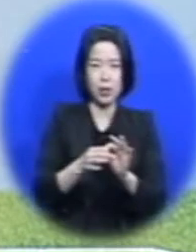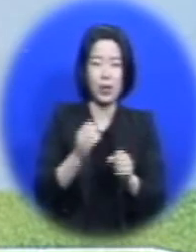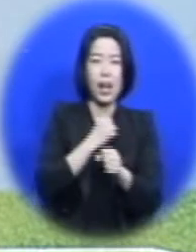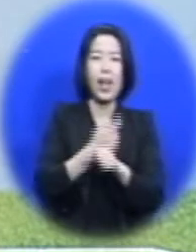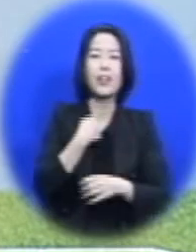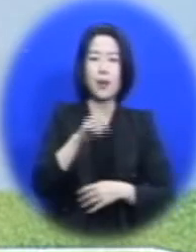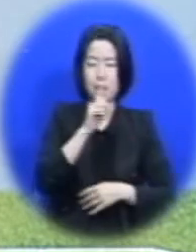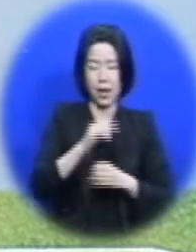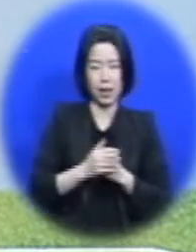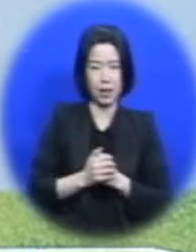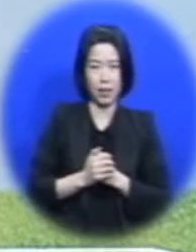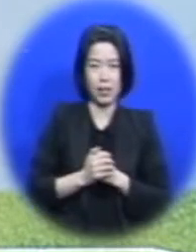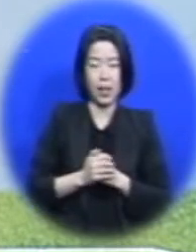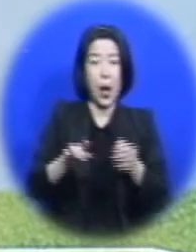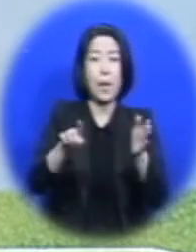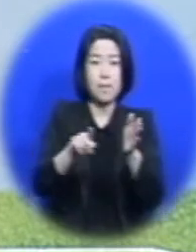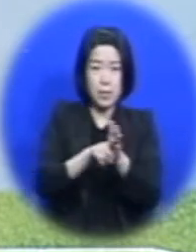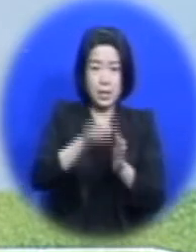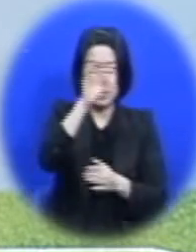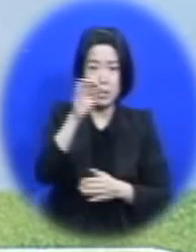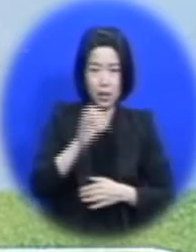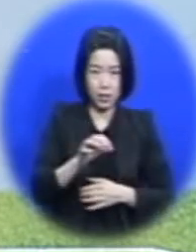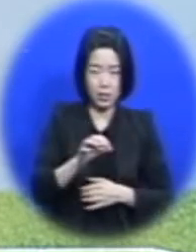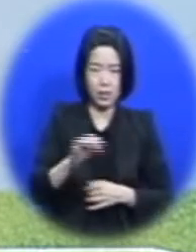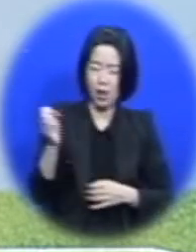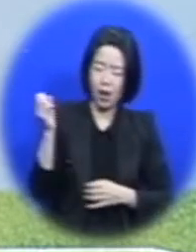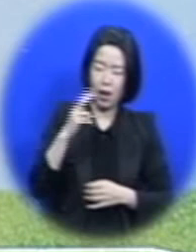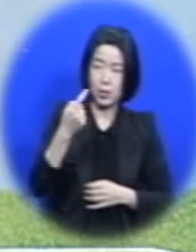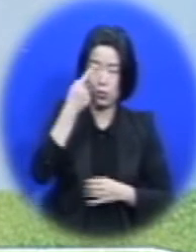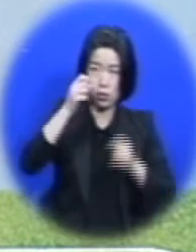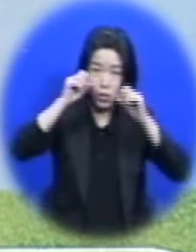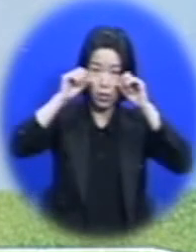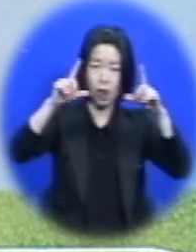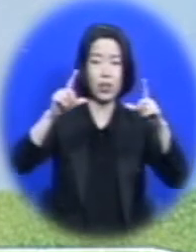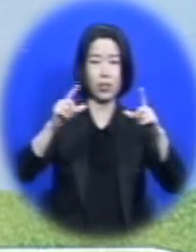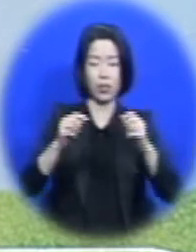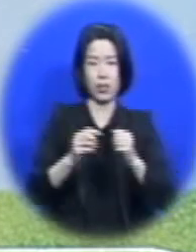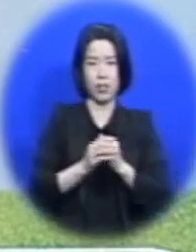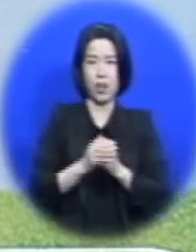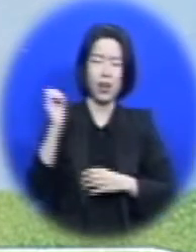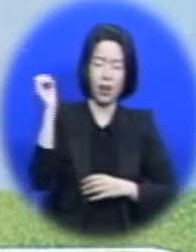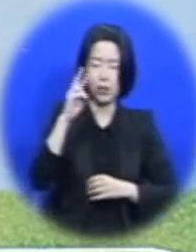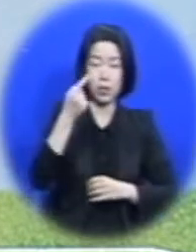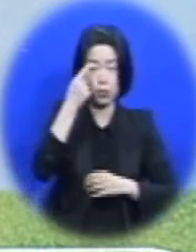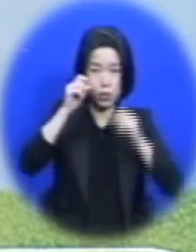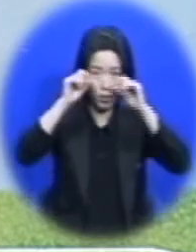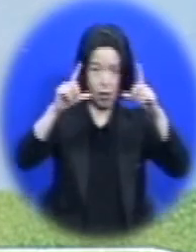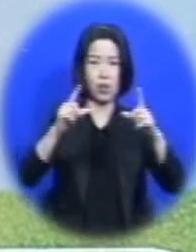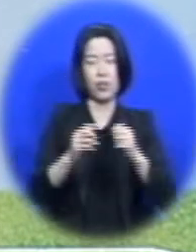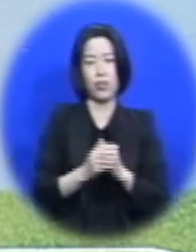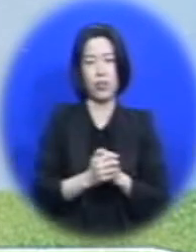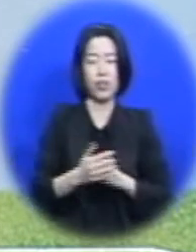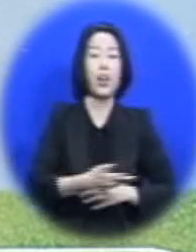이야기예요 믿음이라는 것은 요 갑자기 눈이 확 열리는 겁니다 갑자기 눈이 열려요